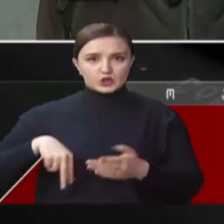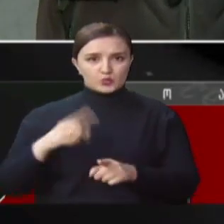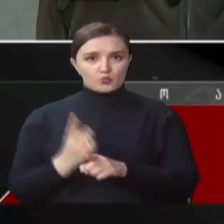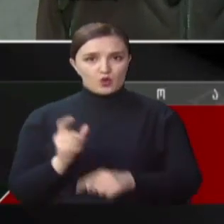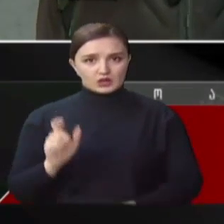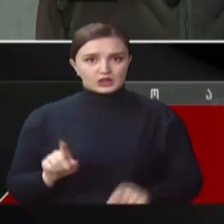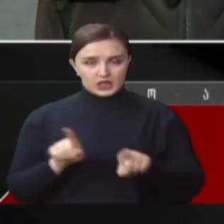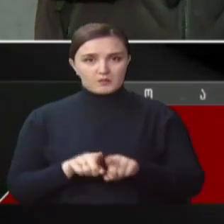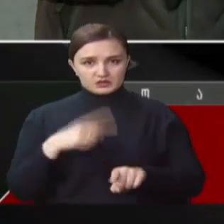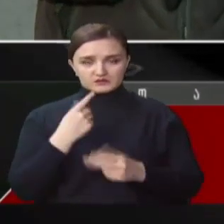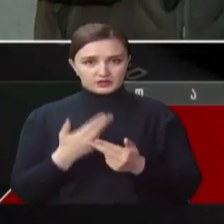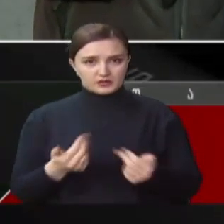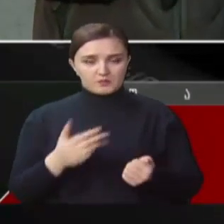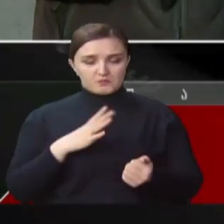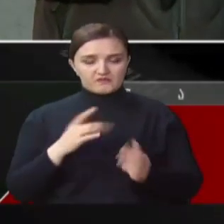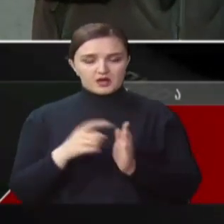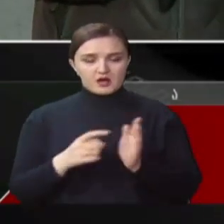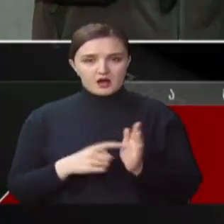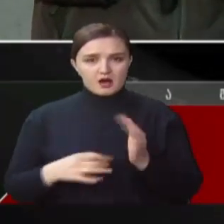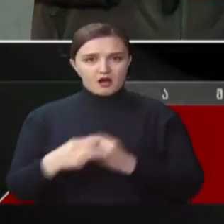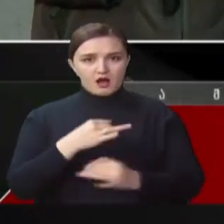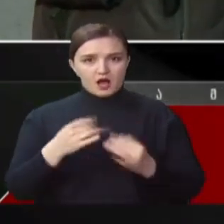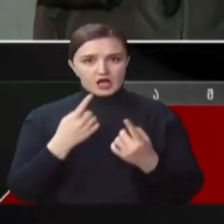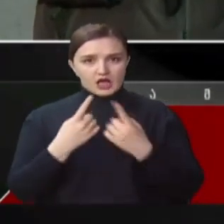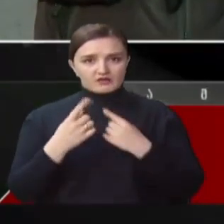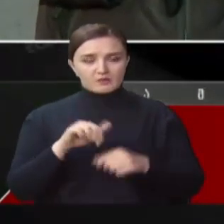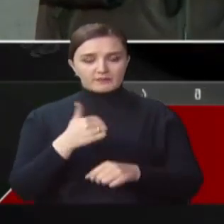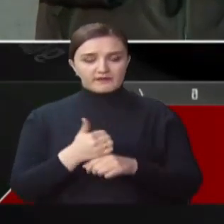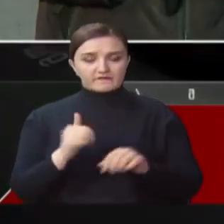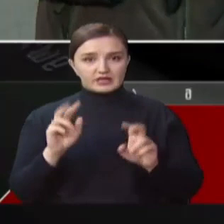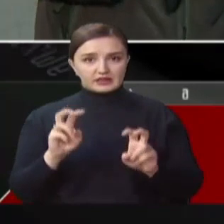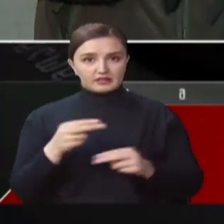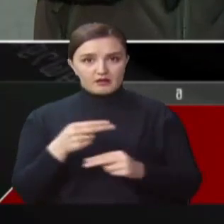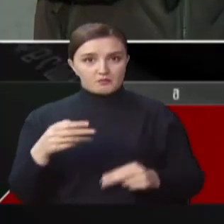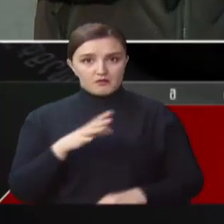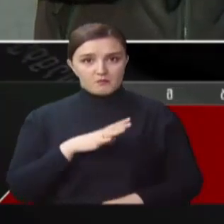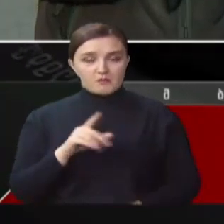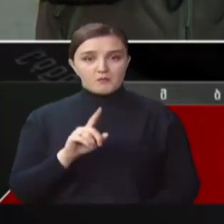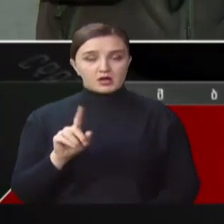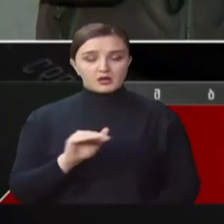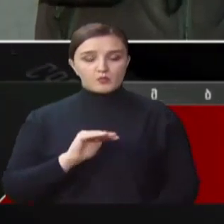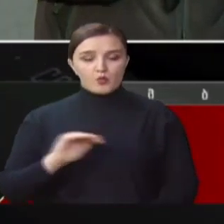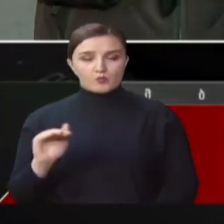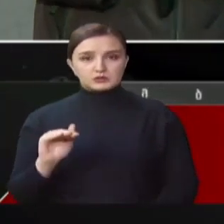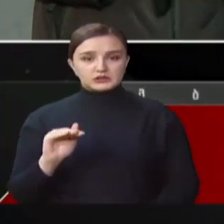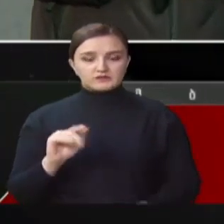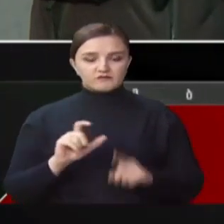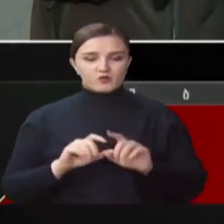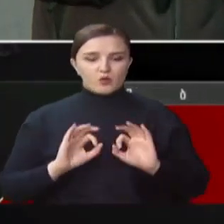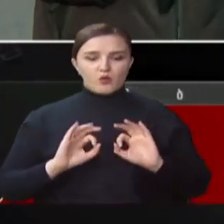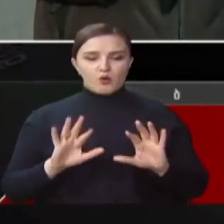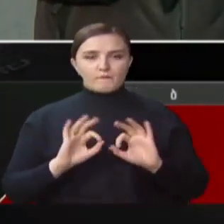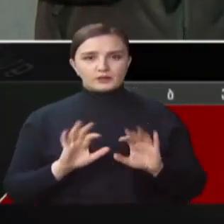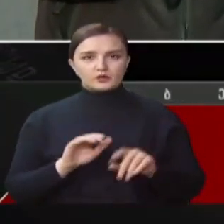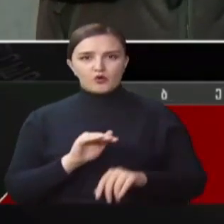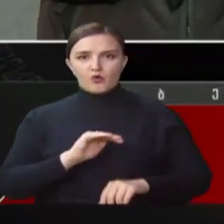მოადგილემაც. განხილული იყო და ეს მთავარი საკითხი იყო დღევანდელ შეხვედრაზე, თუმცა ოფიციალური კომენტარი და